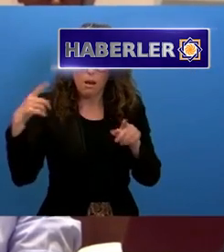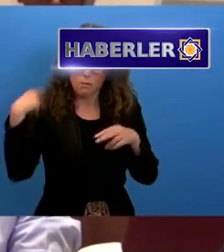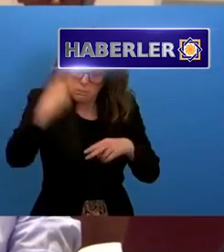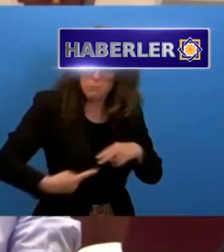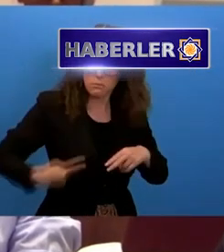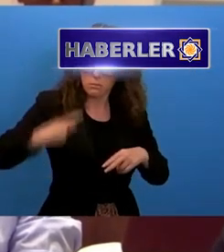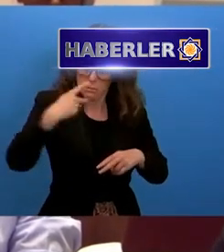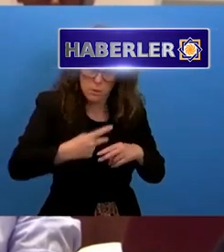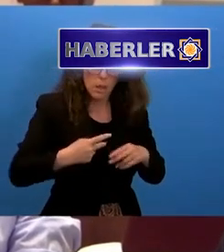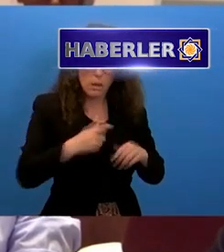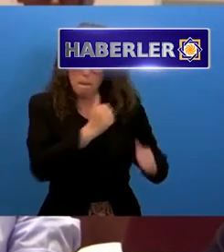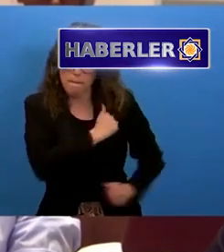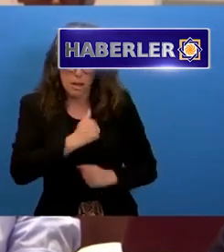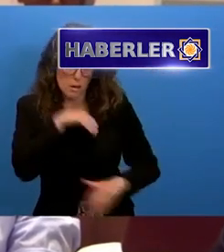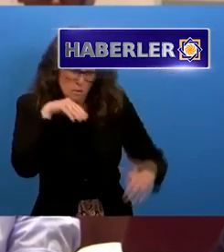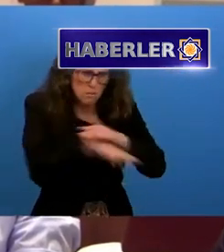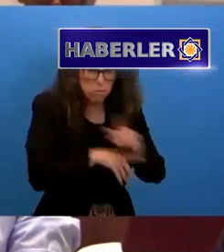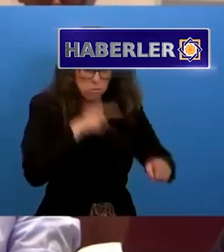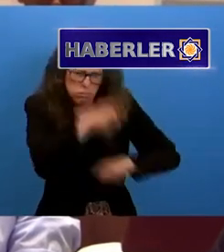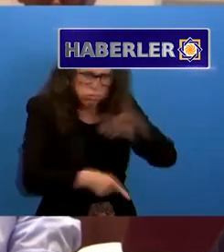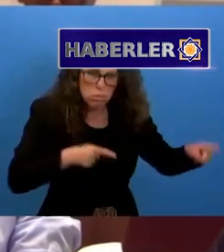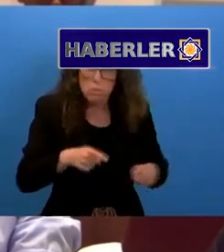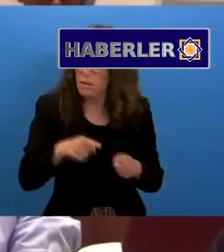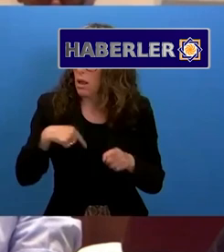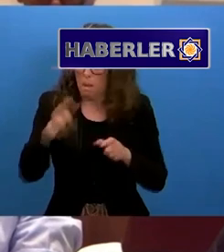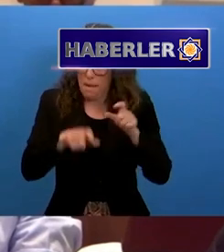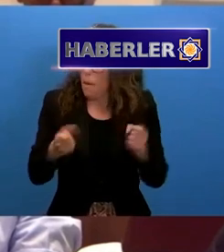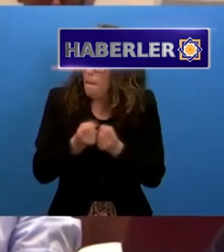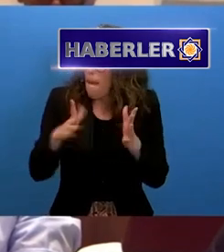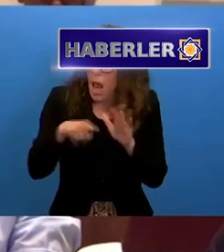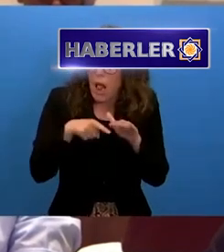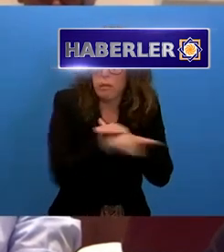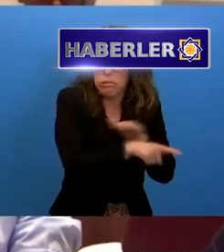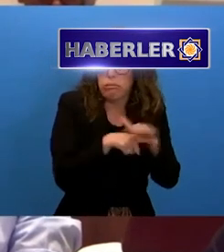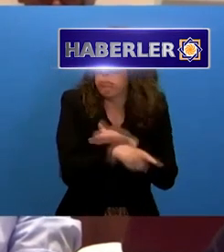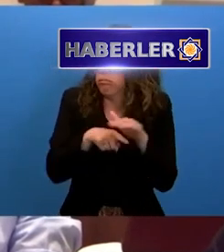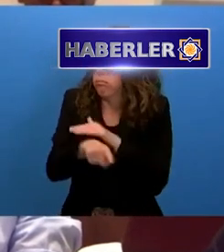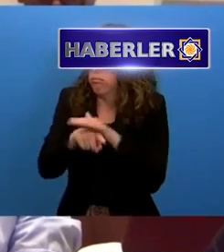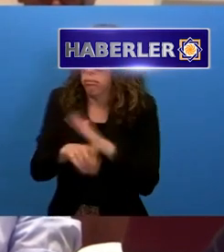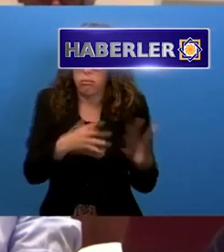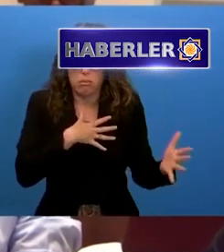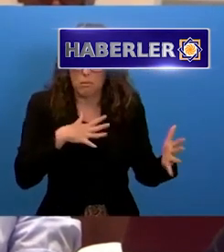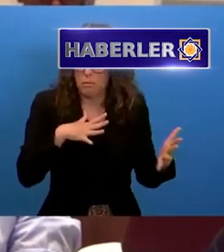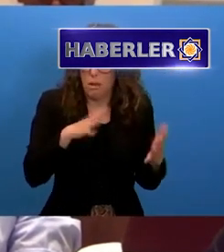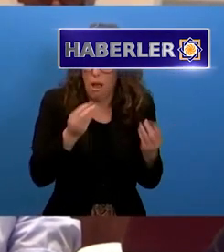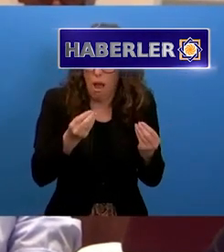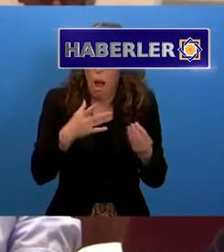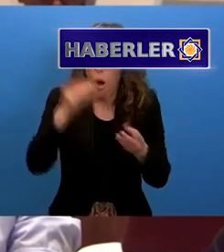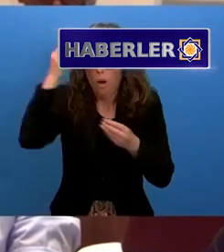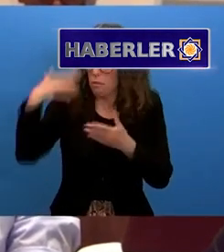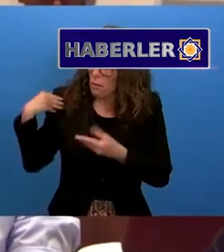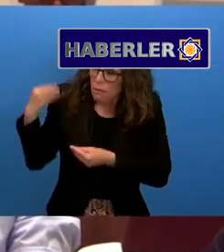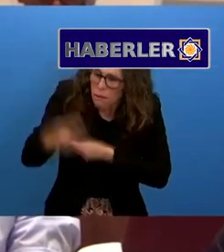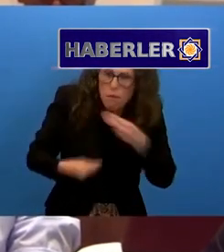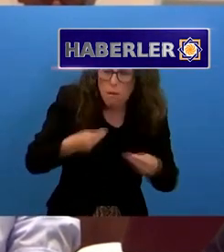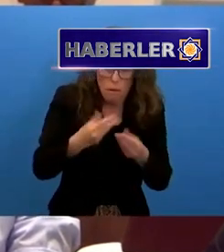diyen Margosyan, bu insanlığı aşağılamanın Birleşmiş Milletler'in en yüksek çerçevesinde düzeltilmesi gerektiğini ekledi.